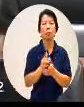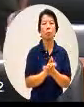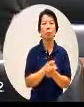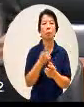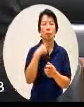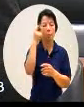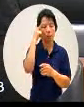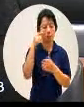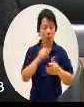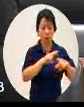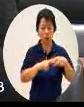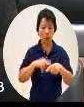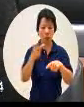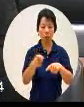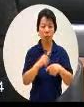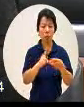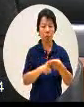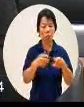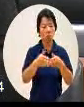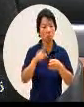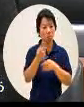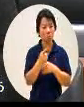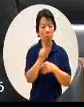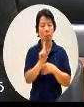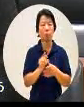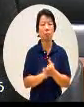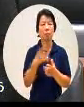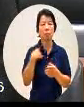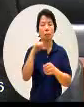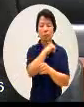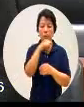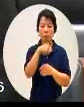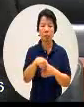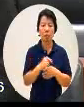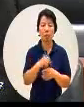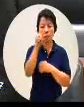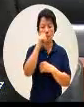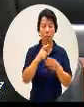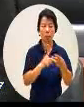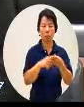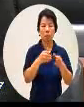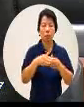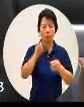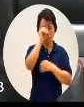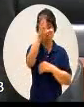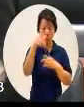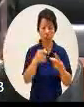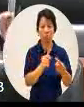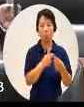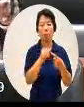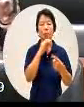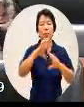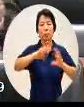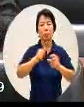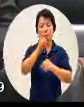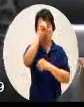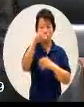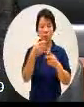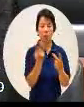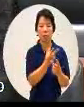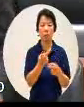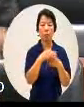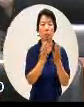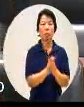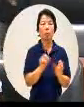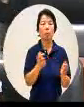我今天介紹這個主要的原因是在哪裡台灣主要的政黨就是民進黨跟國民黨我們經常沒有在討論